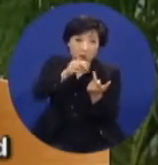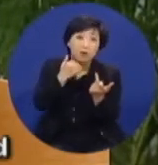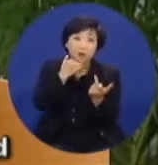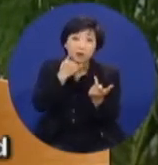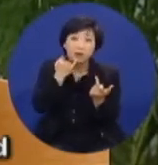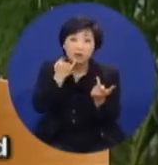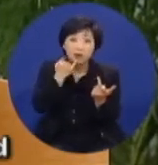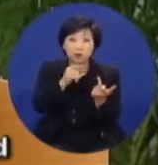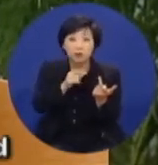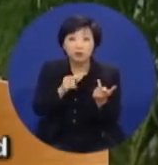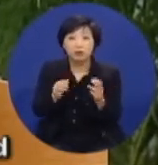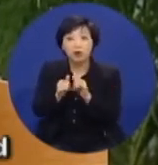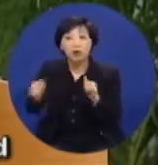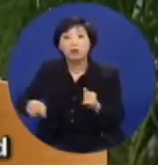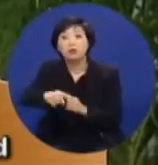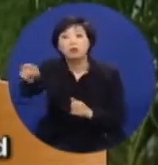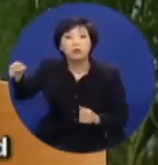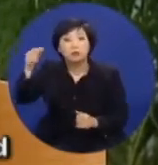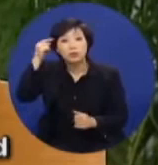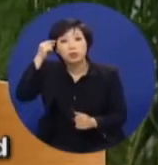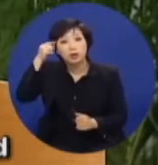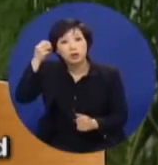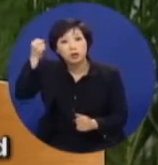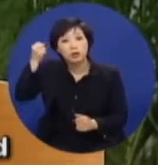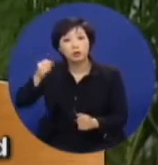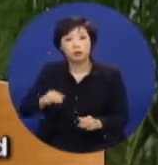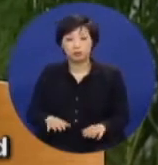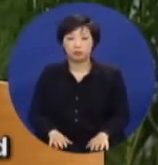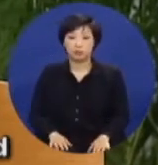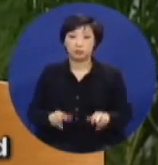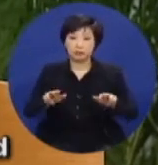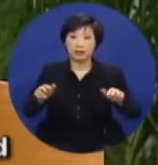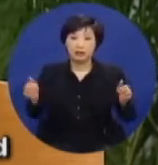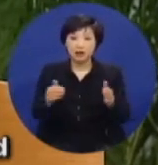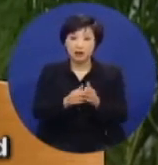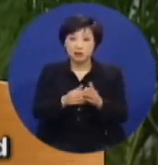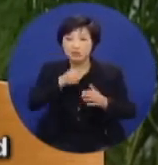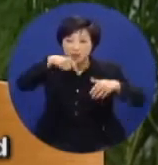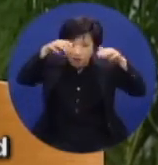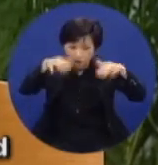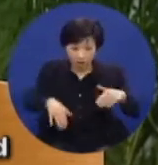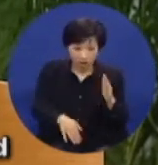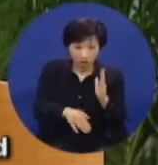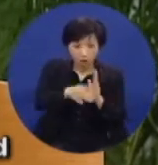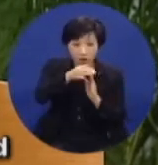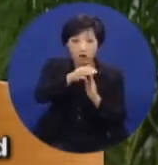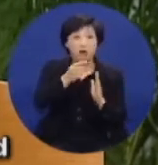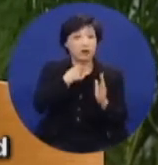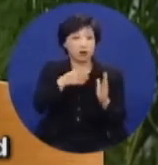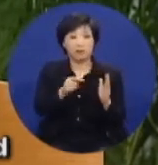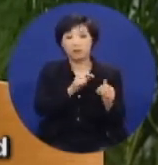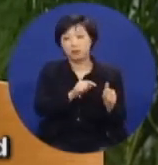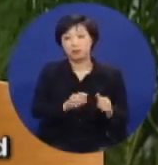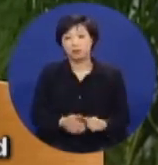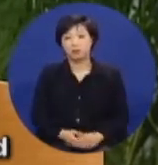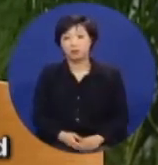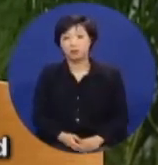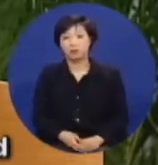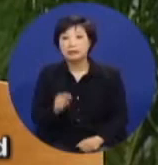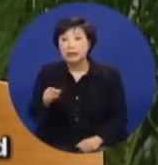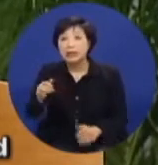된다 이게 생각했던 뭐냥 이야 지금까지 그런 무수한 남겨 기업수 인간의